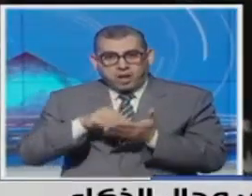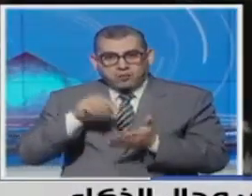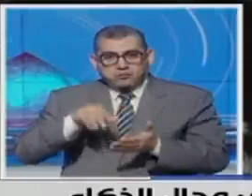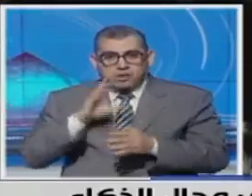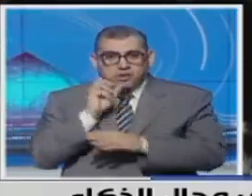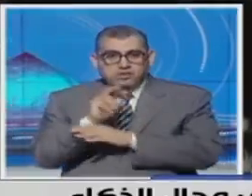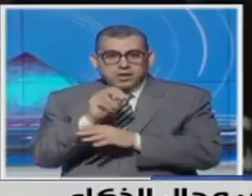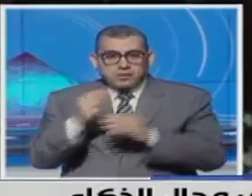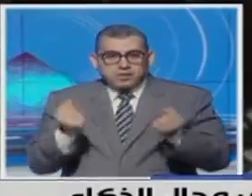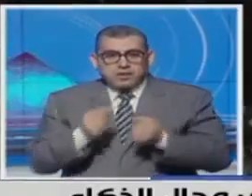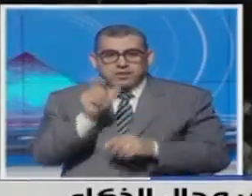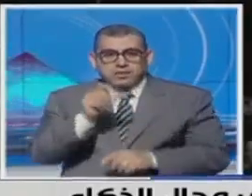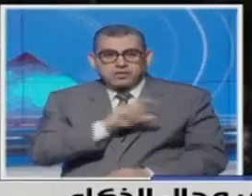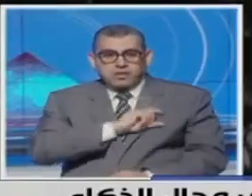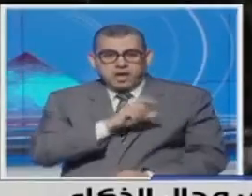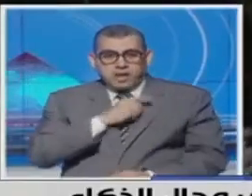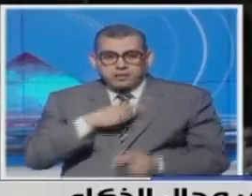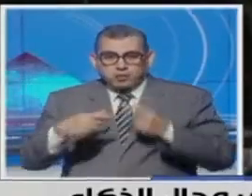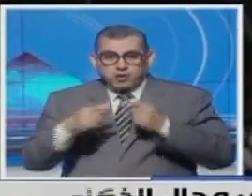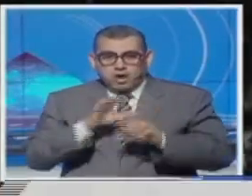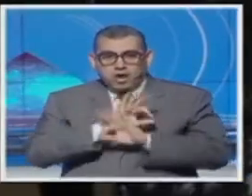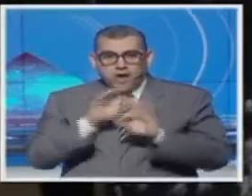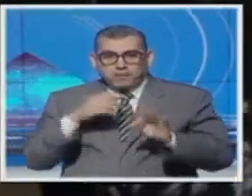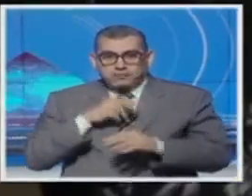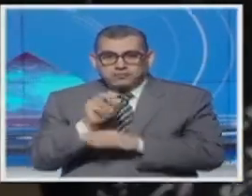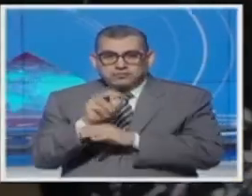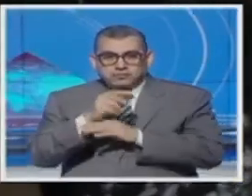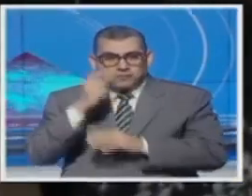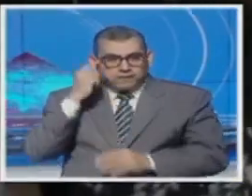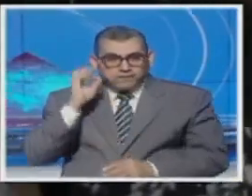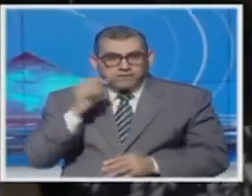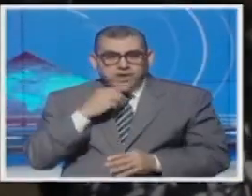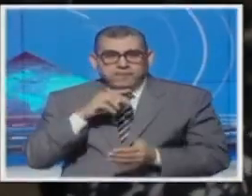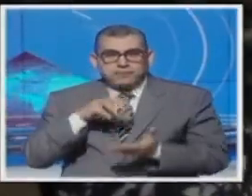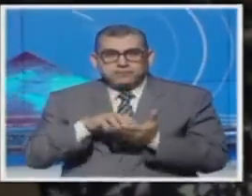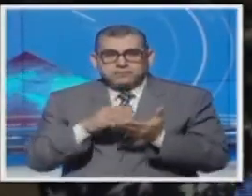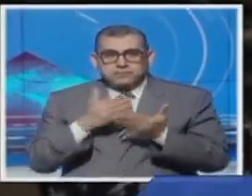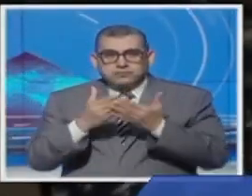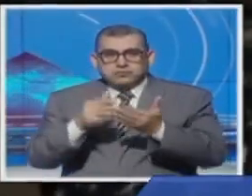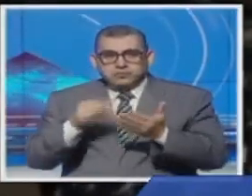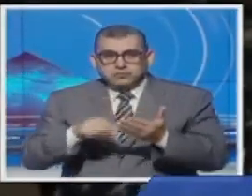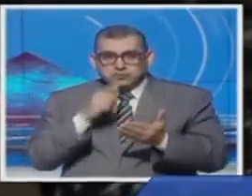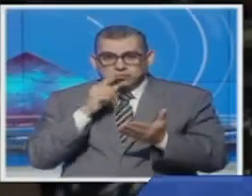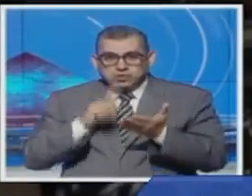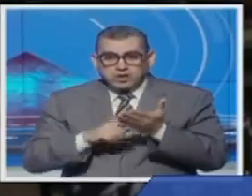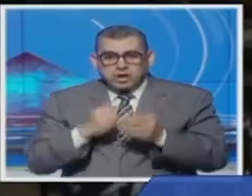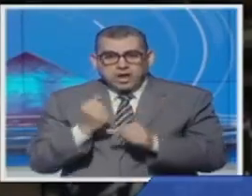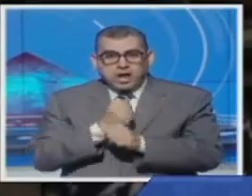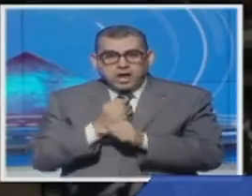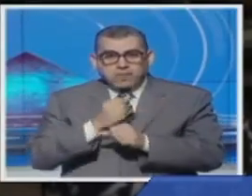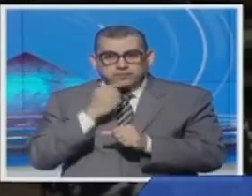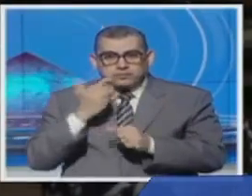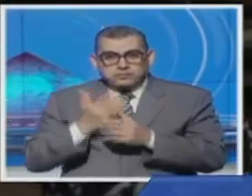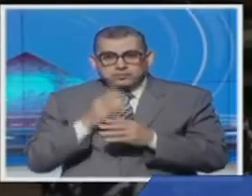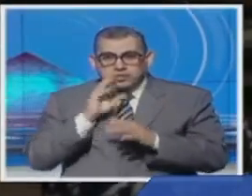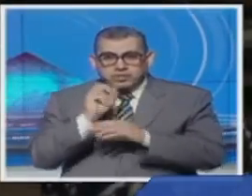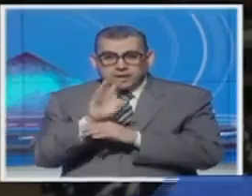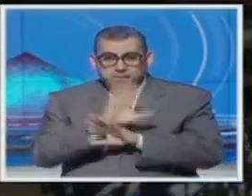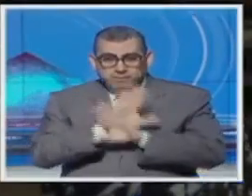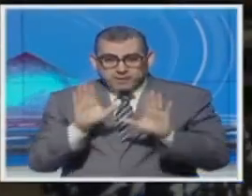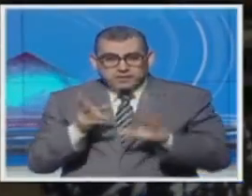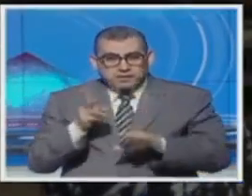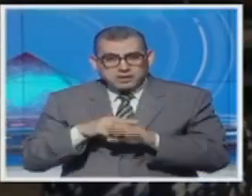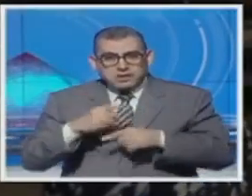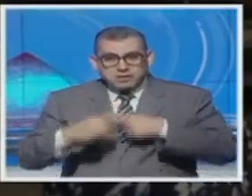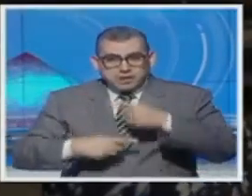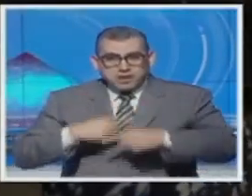بتدريب الطلبة بناء القدرات الرقمية للطلبة على مجالات الذكاء الاصطناعي، وده دور بقى تطوير مؤسسي مش مجرد تدريب. احنا